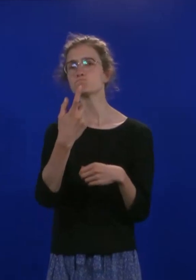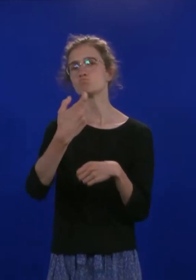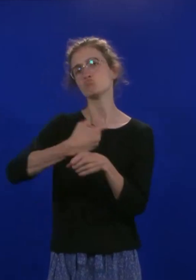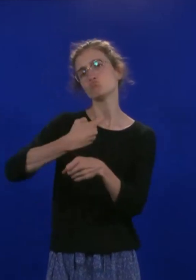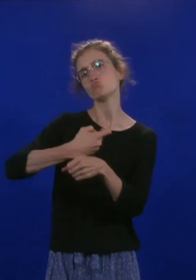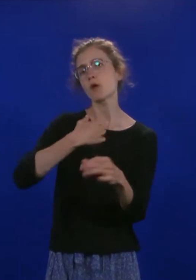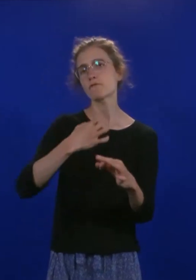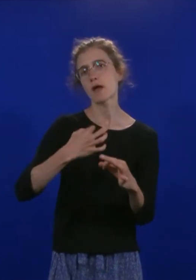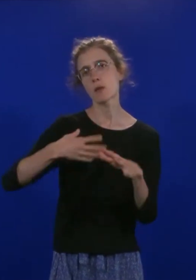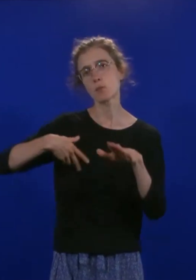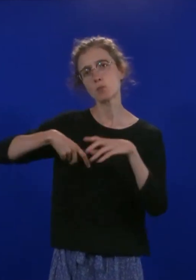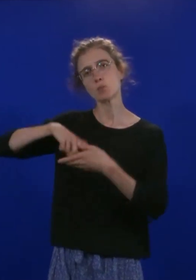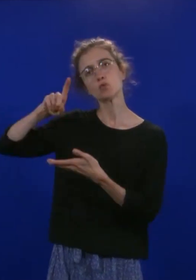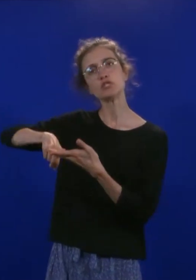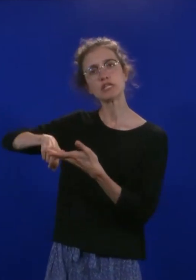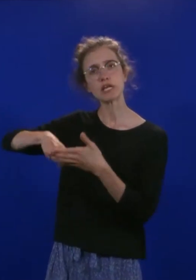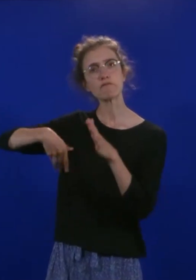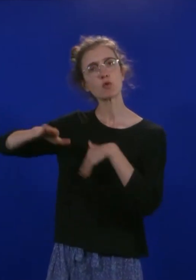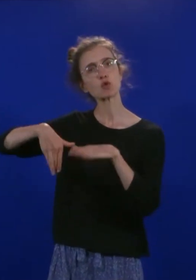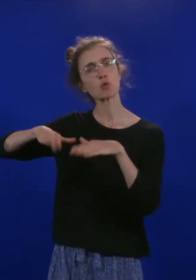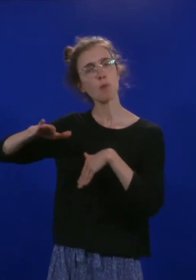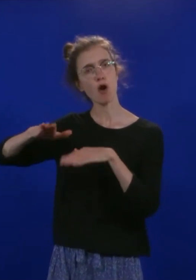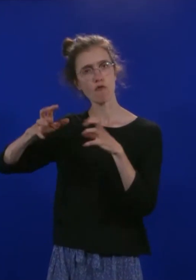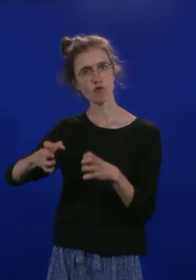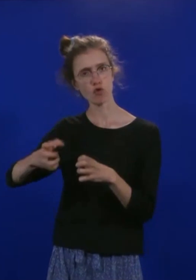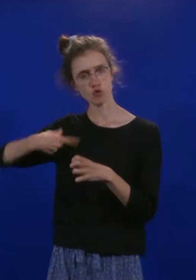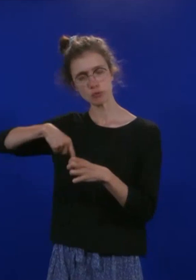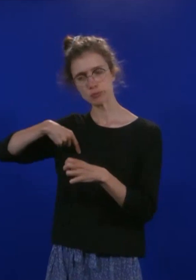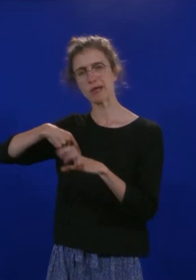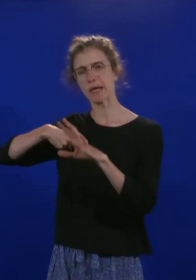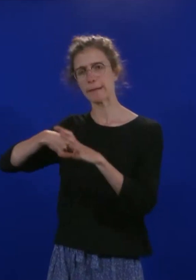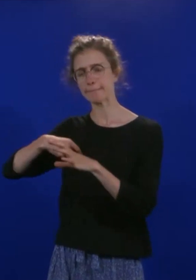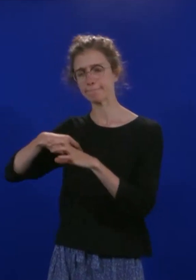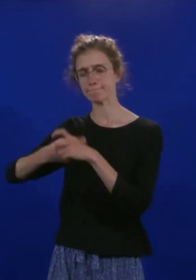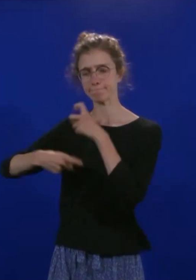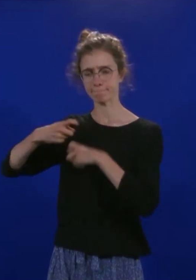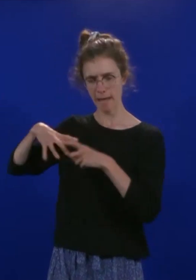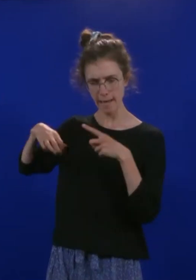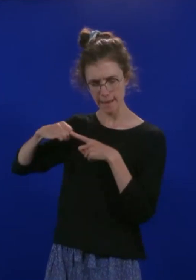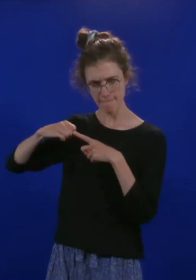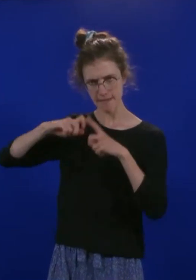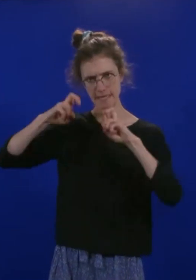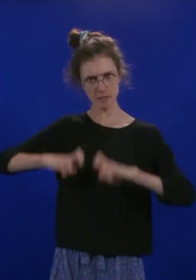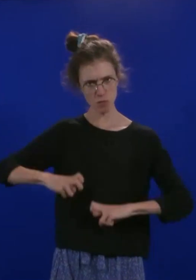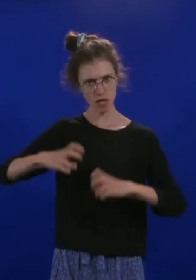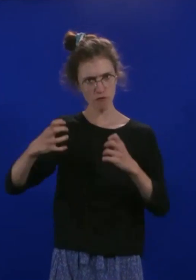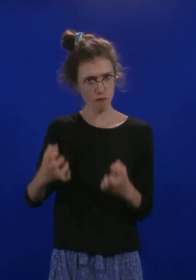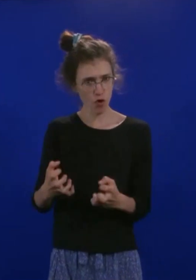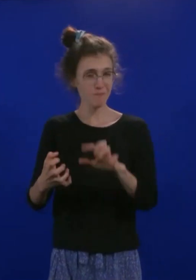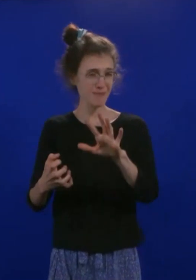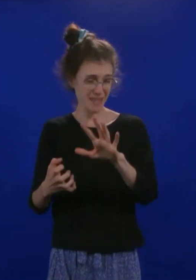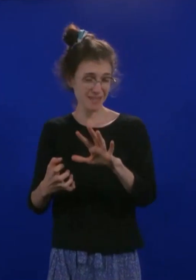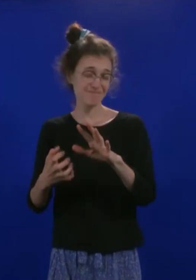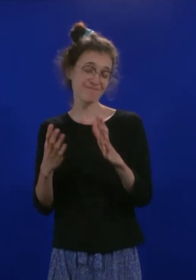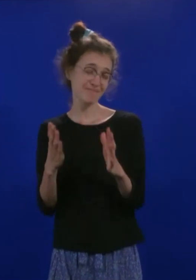invitez à réviser, à réduire. Mais je le dis, derrière les grands tableaux, derrière les grandes masses